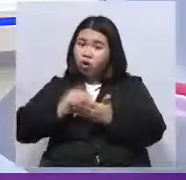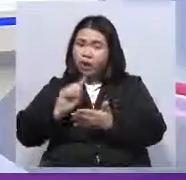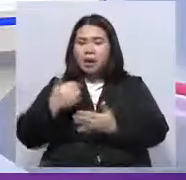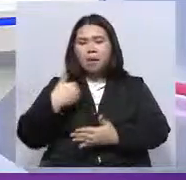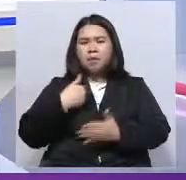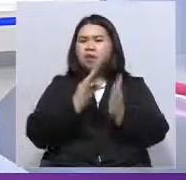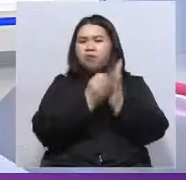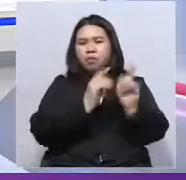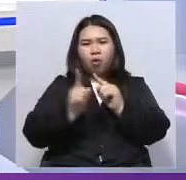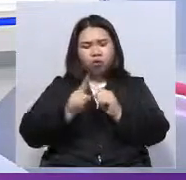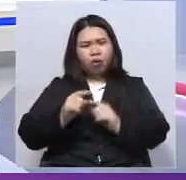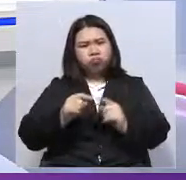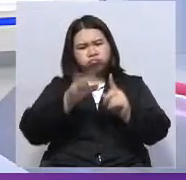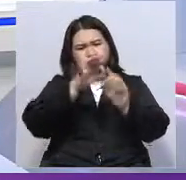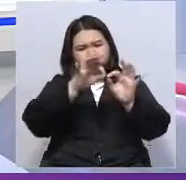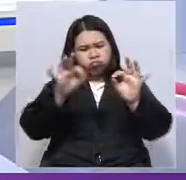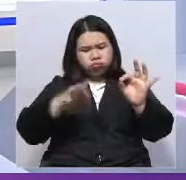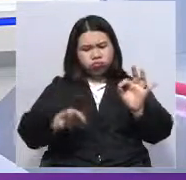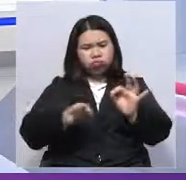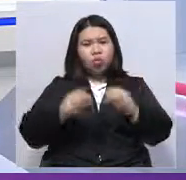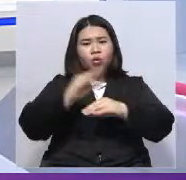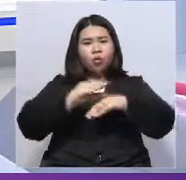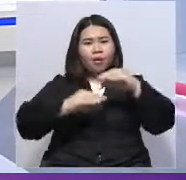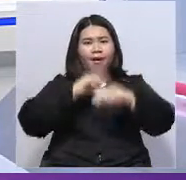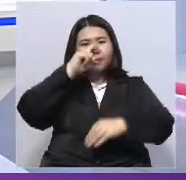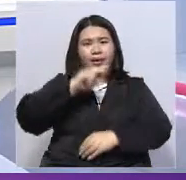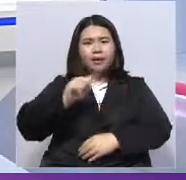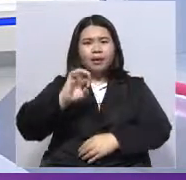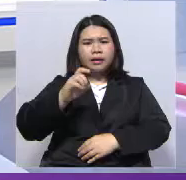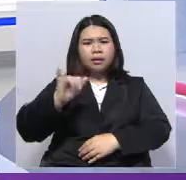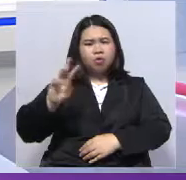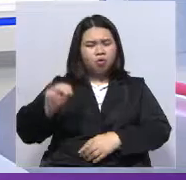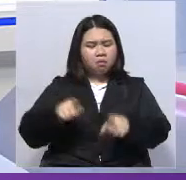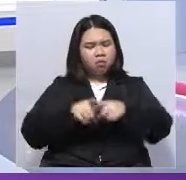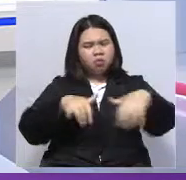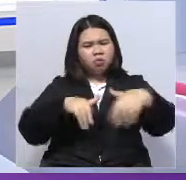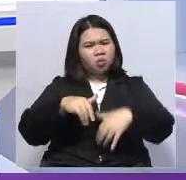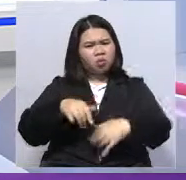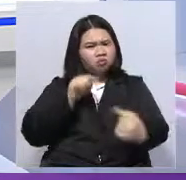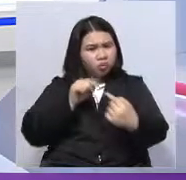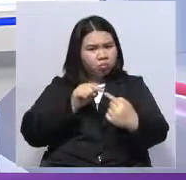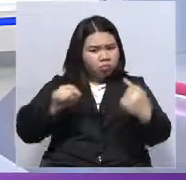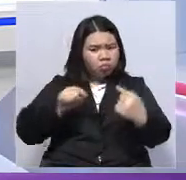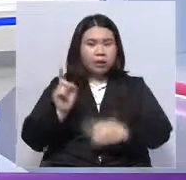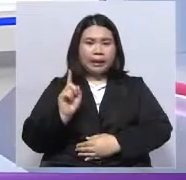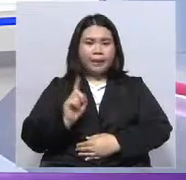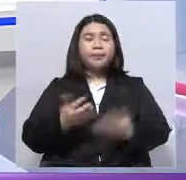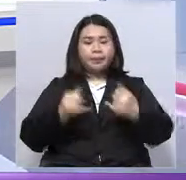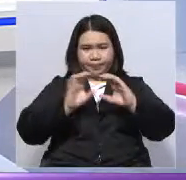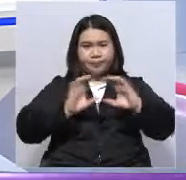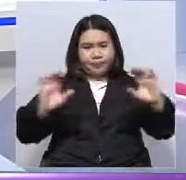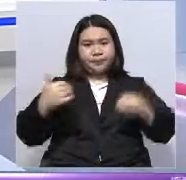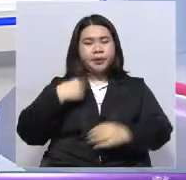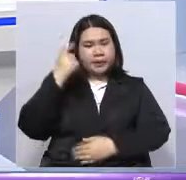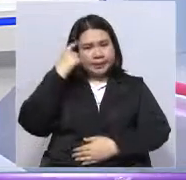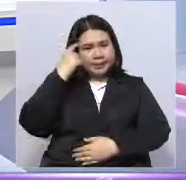ในโซเชียลมีเดียก็มีการวิพากษ์วิจารณ์โครงการไทยนิยมยั่งยืนนะครับยังไม่ตอบโจทย์ความต้องการของพี่น้องประชาชนเรื่องนี้ทางภาครัฐมี